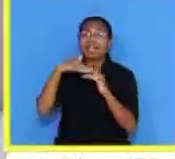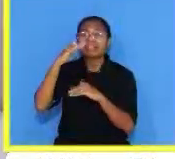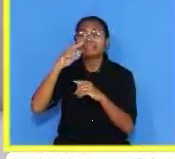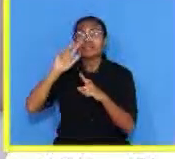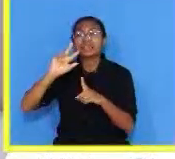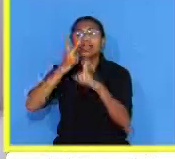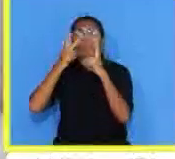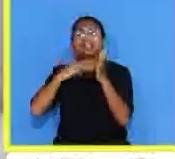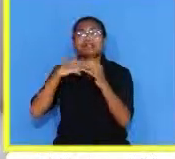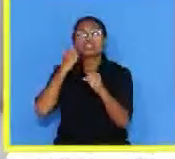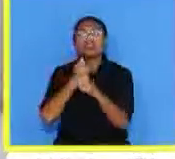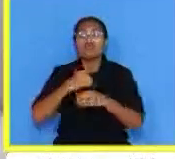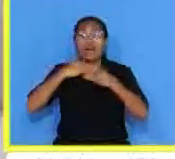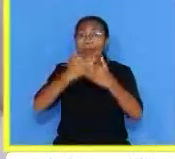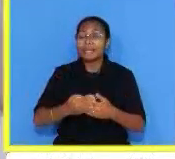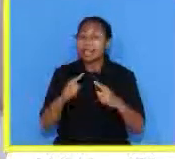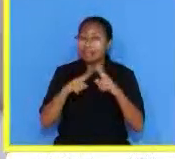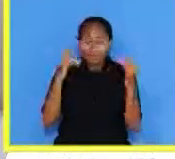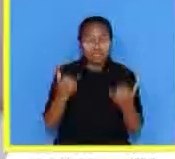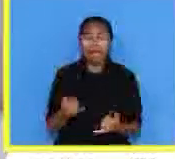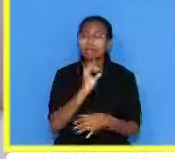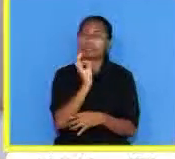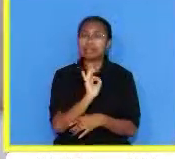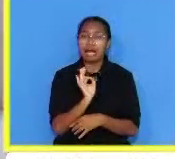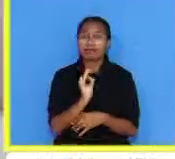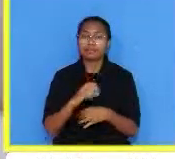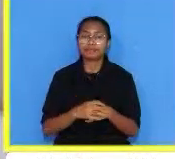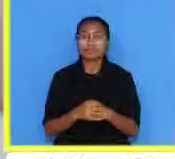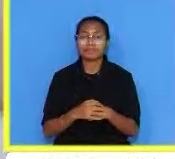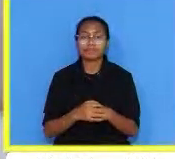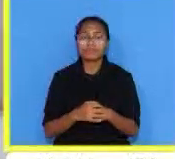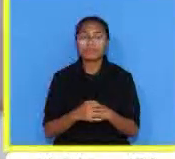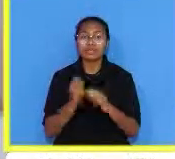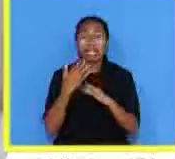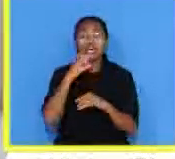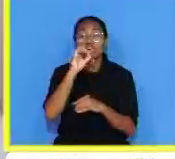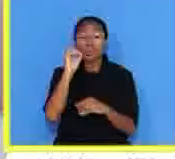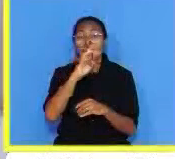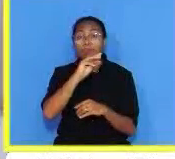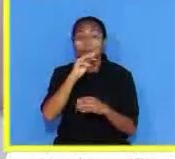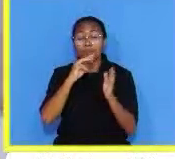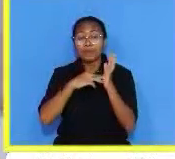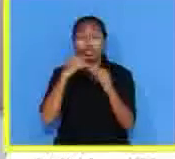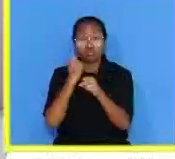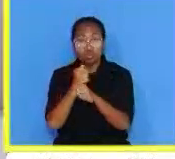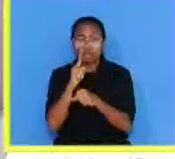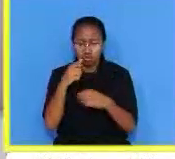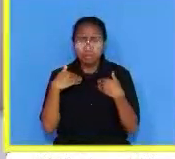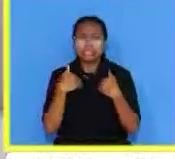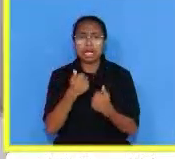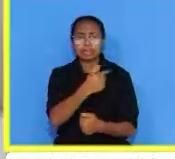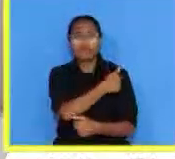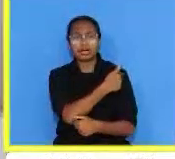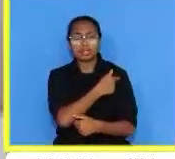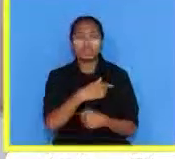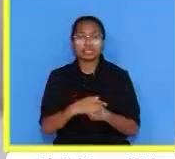13 minggu kehamilan. Tapi sekarang tidak lagi, dari 0 minggu itu semua sudah bisa